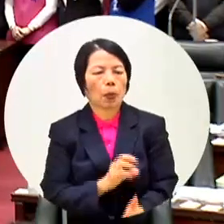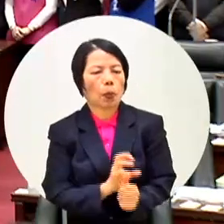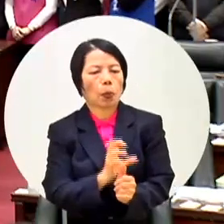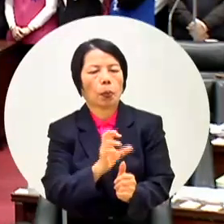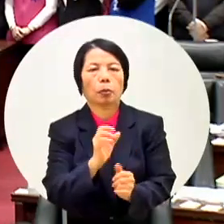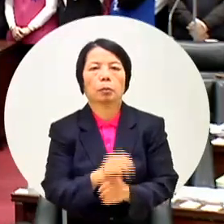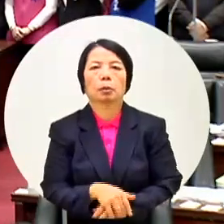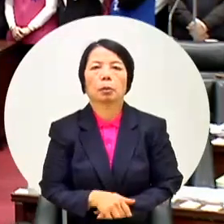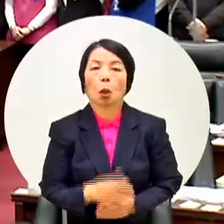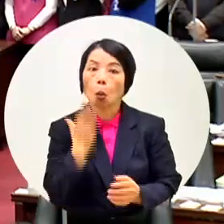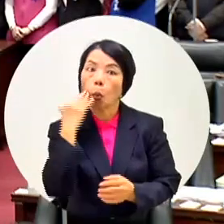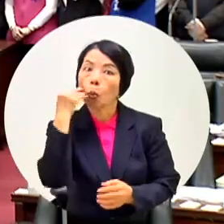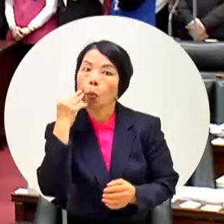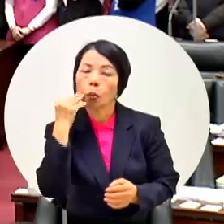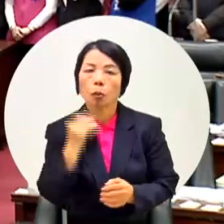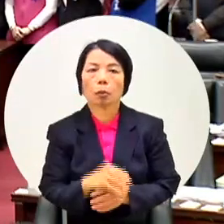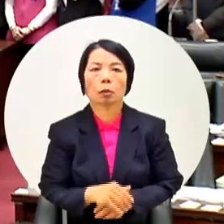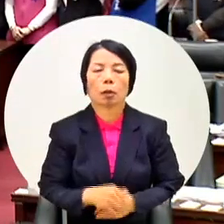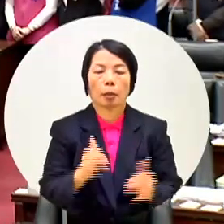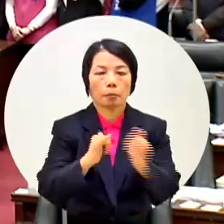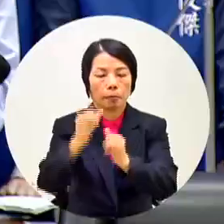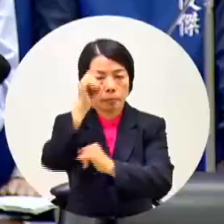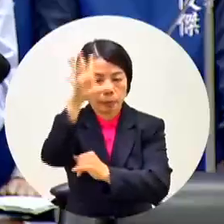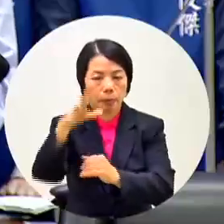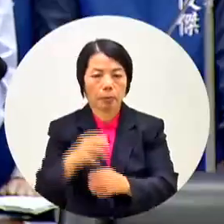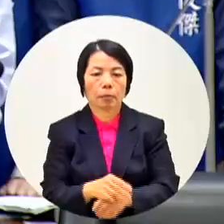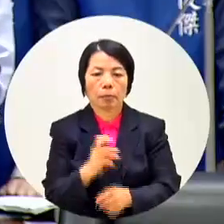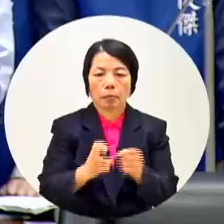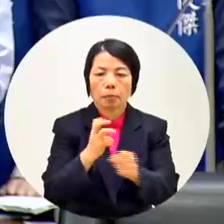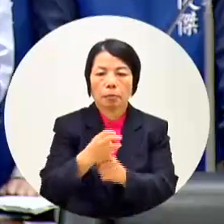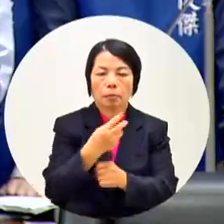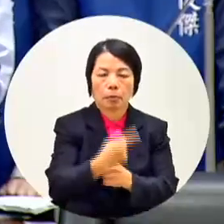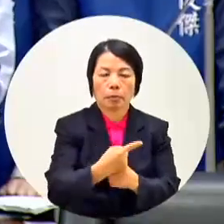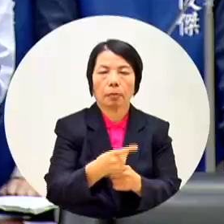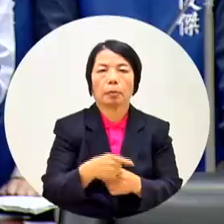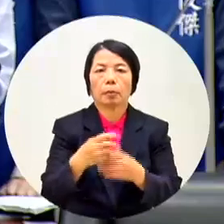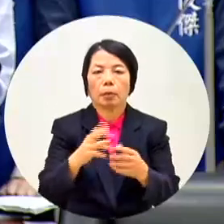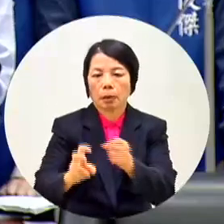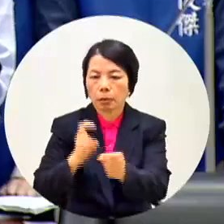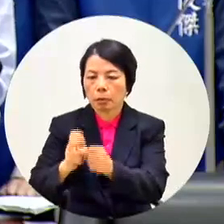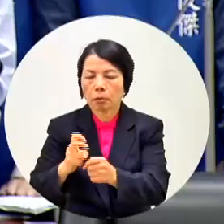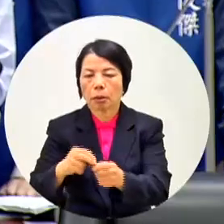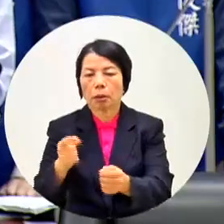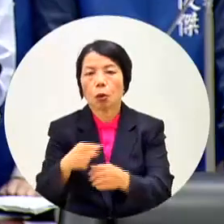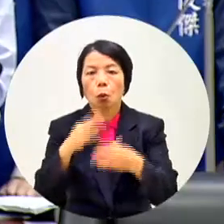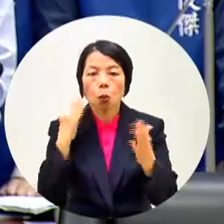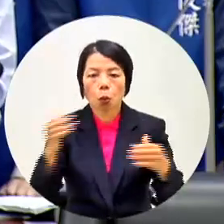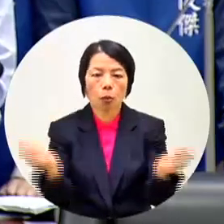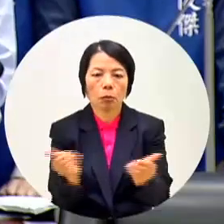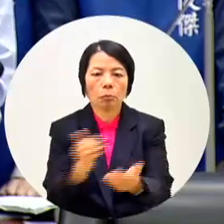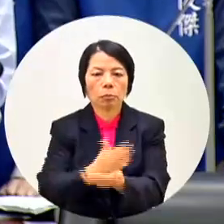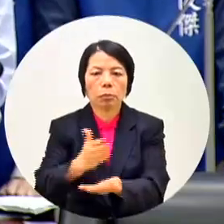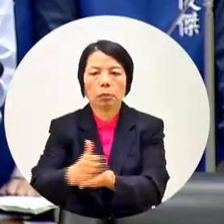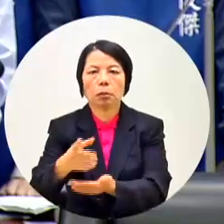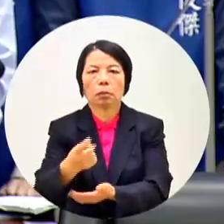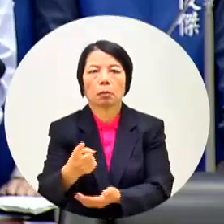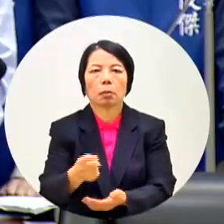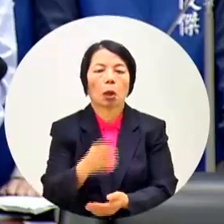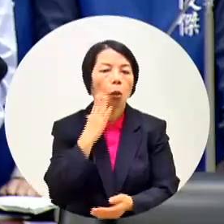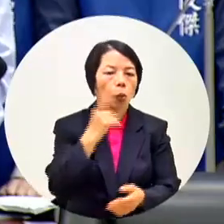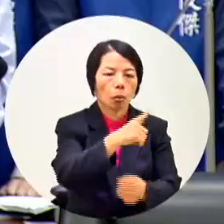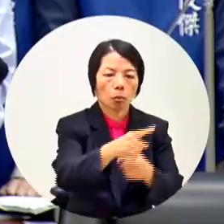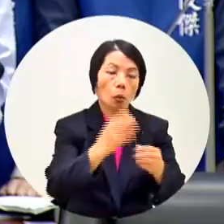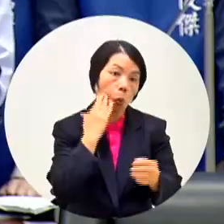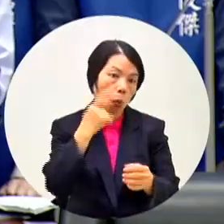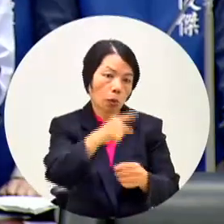民进党33年、20年无法解决的问题，你韩市长1年没有办法解决的话，你就是跳票，用